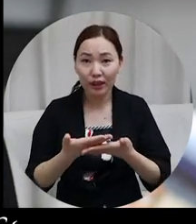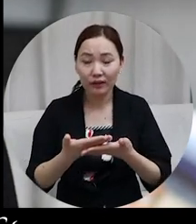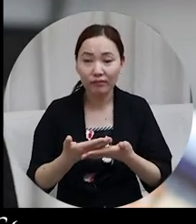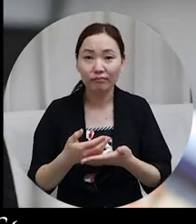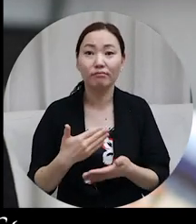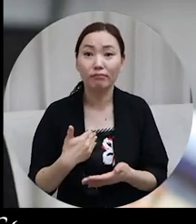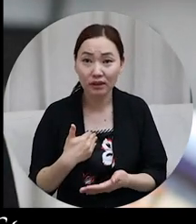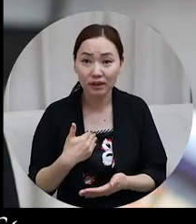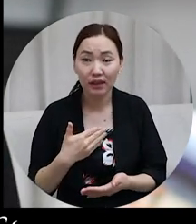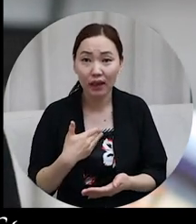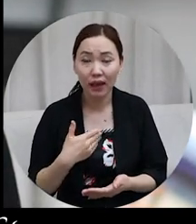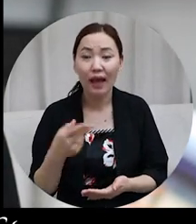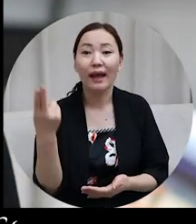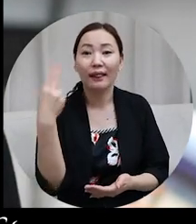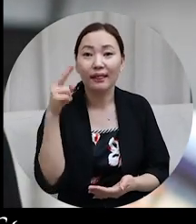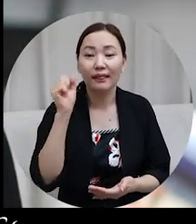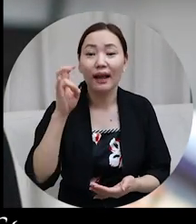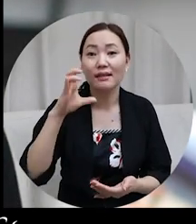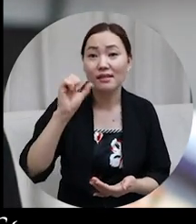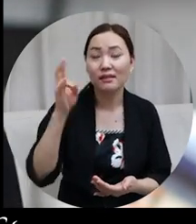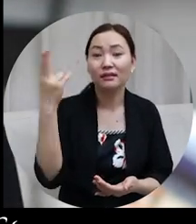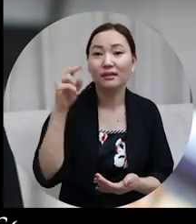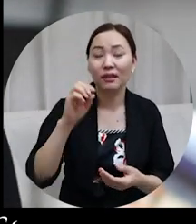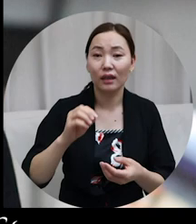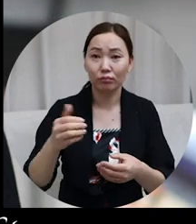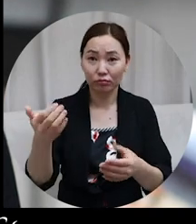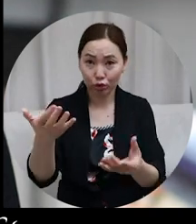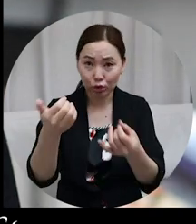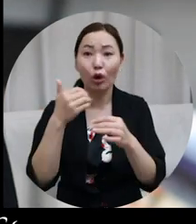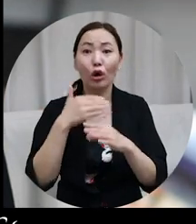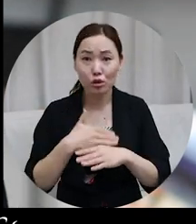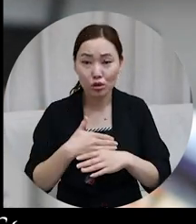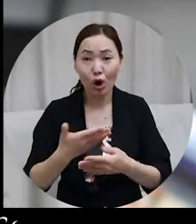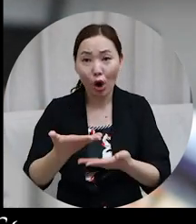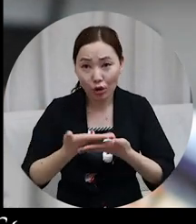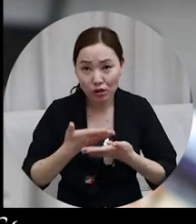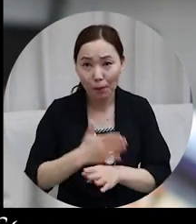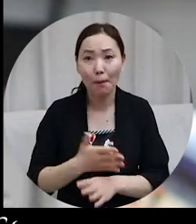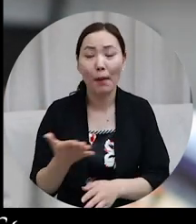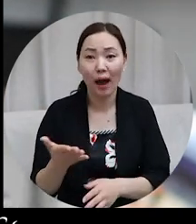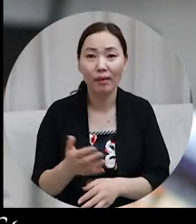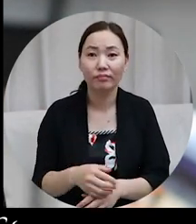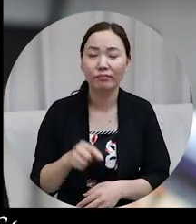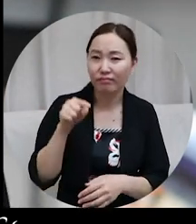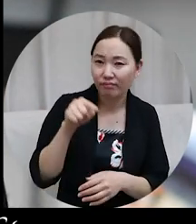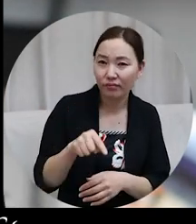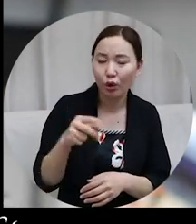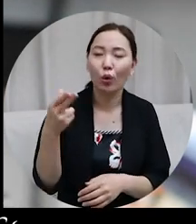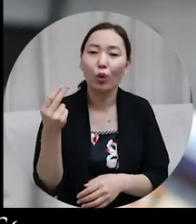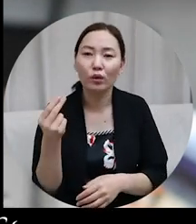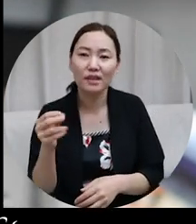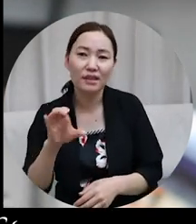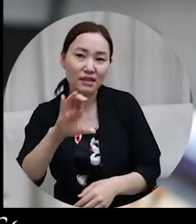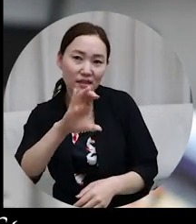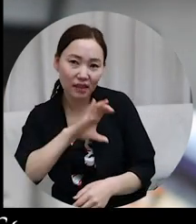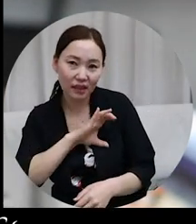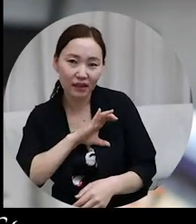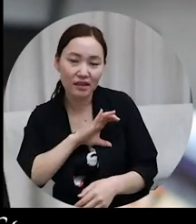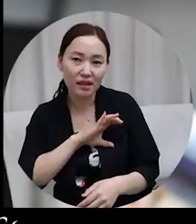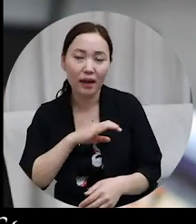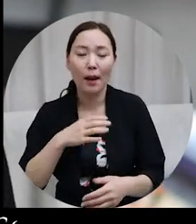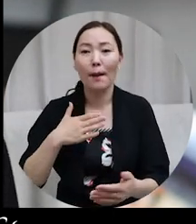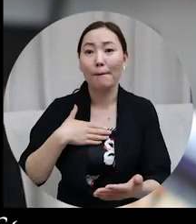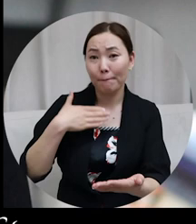хөөрхи. Тэгээд хүртэл өгчээсэн одоо тэр олгоны бол ер нь хүн бол мартахын аргагүй л дээ.